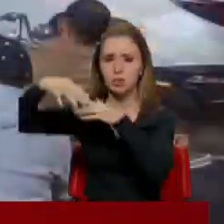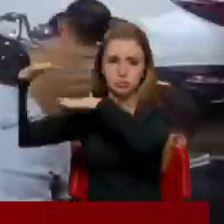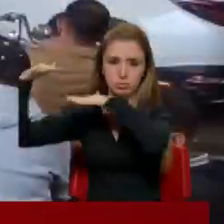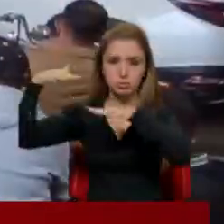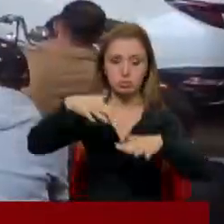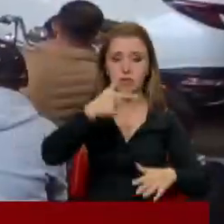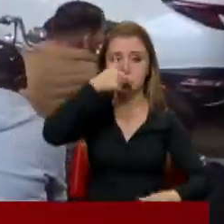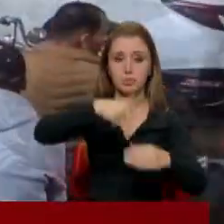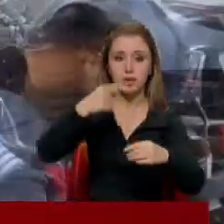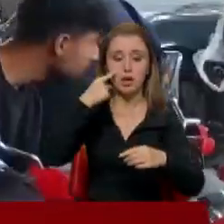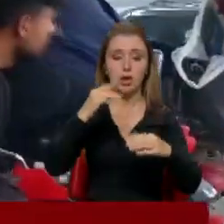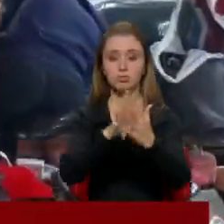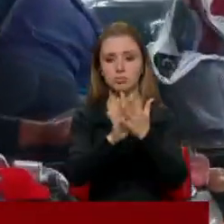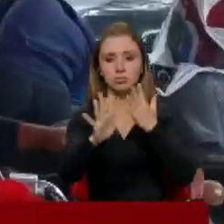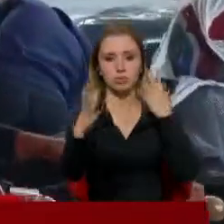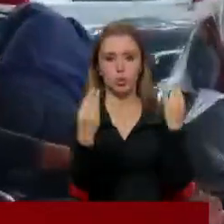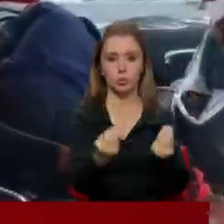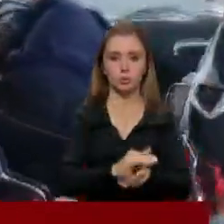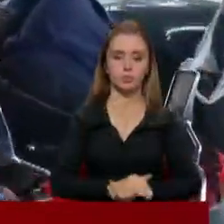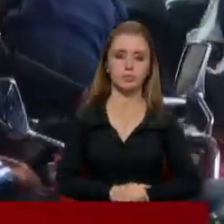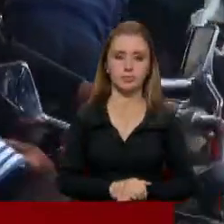Akaryakıt istasyonlarında uzun kuyruklar oluştu.